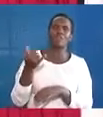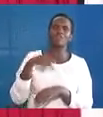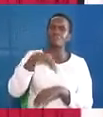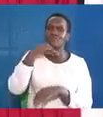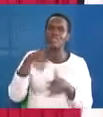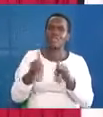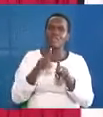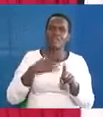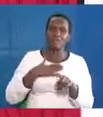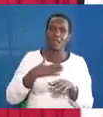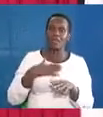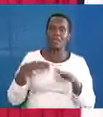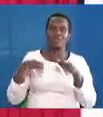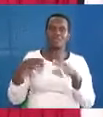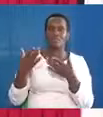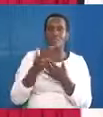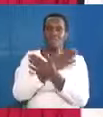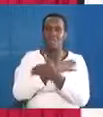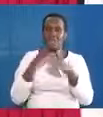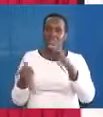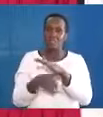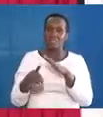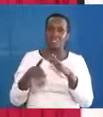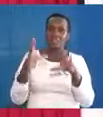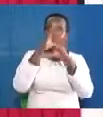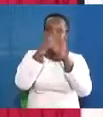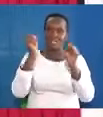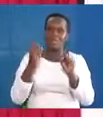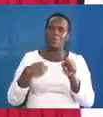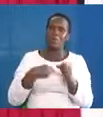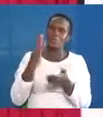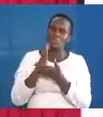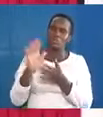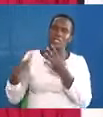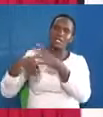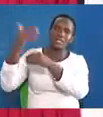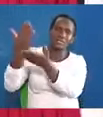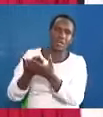Ruto, mimi we reached out tukalete amani,